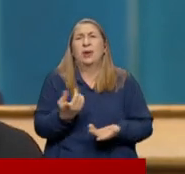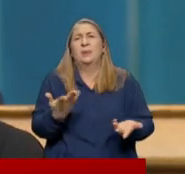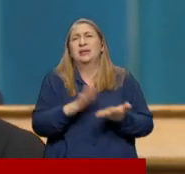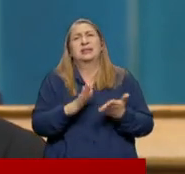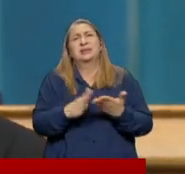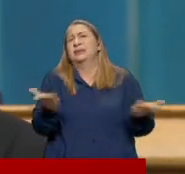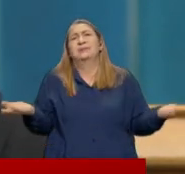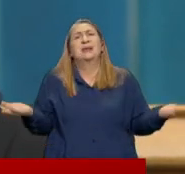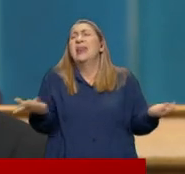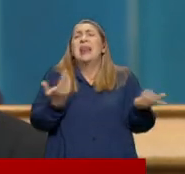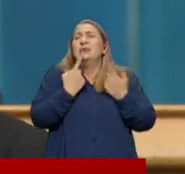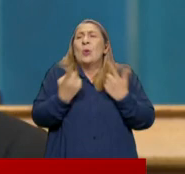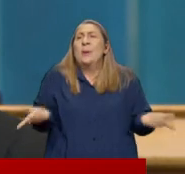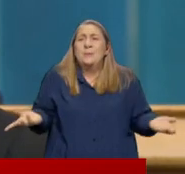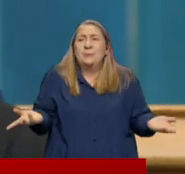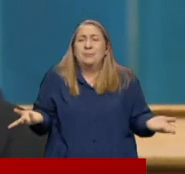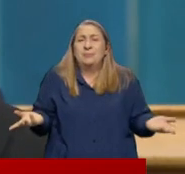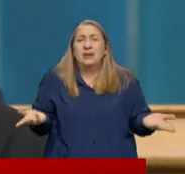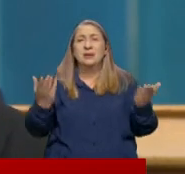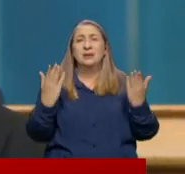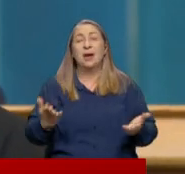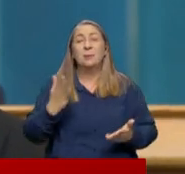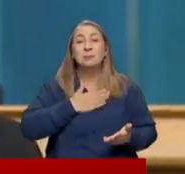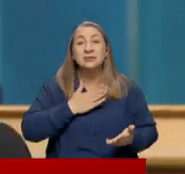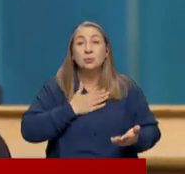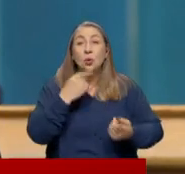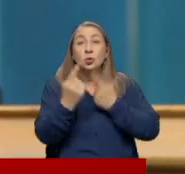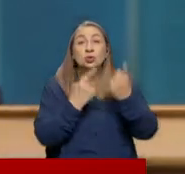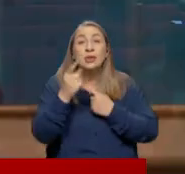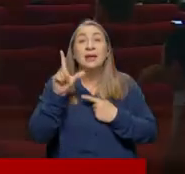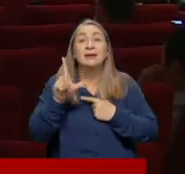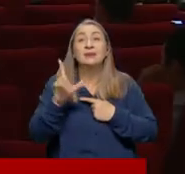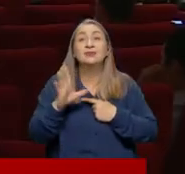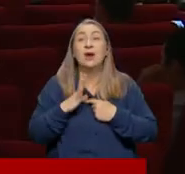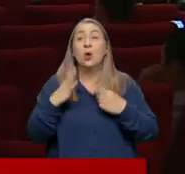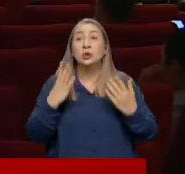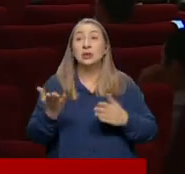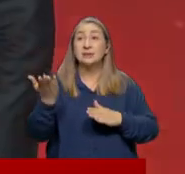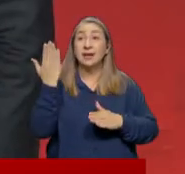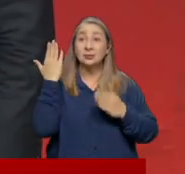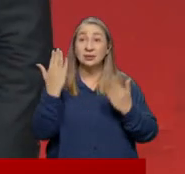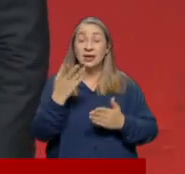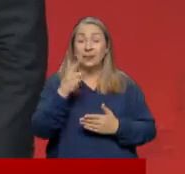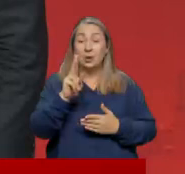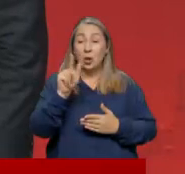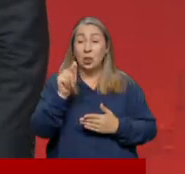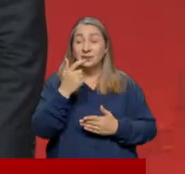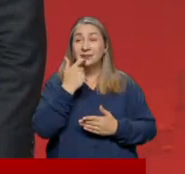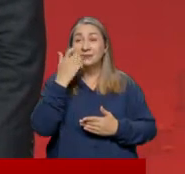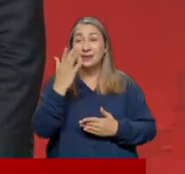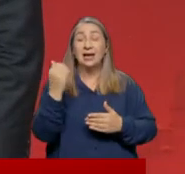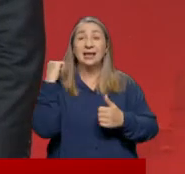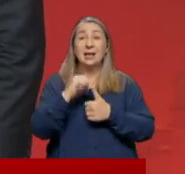söyleyeyim Şimdi arkadaşlar Ne söyleyeyim ya bizim konuşmaya ihtiyacımız var oysa daha önce d2016